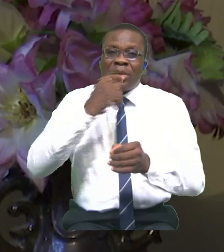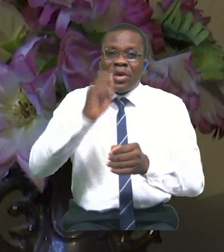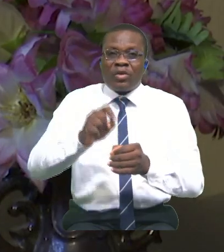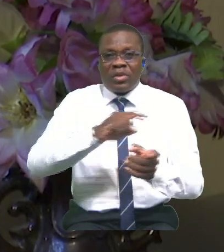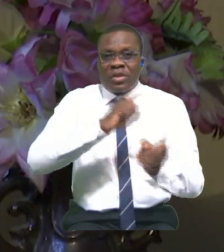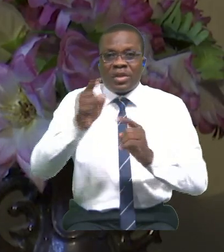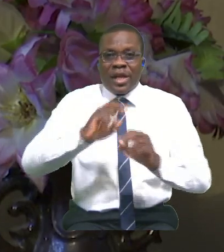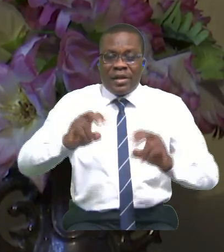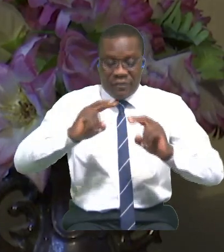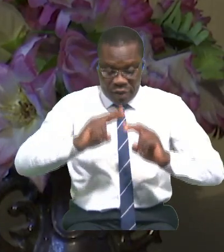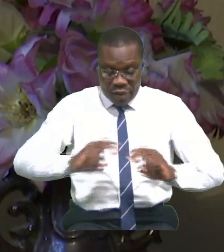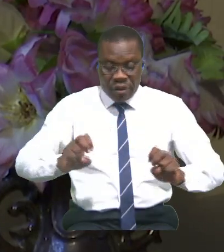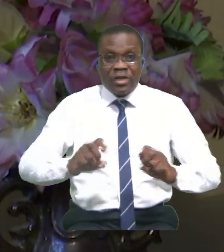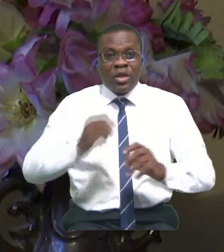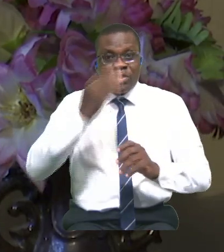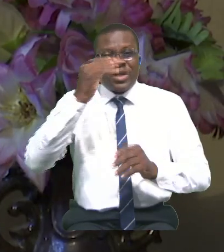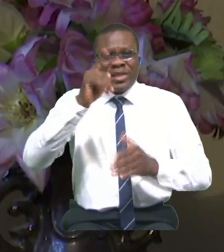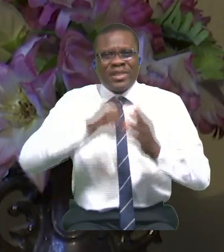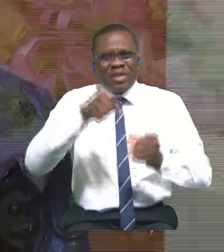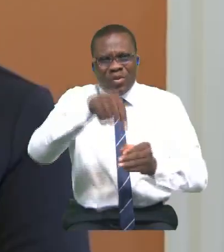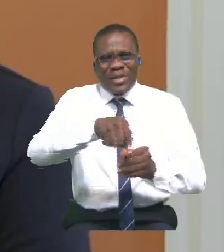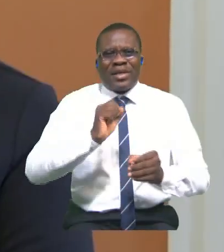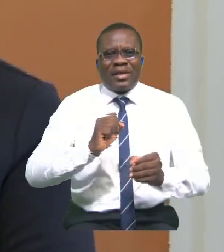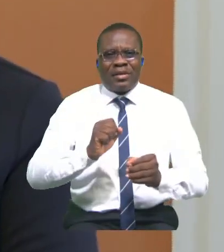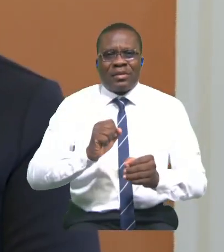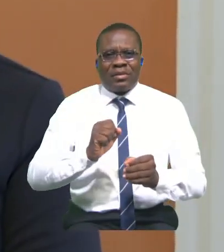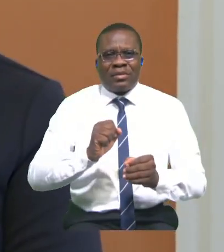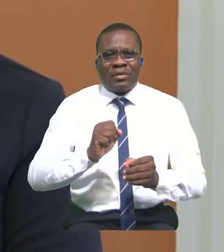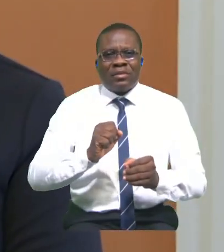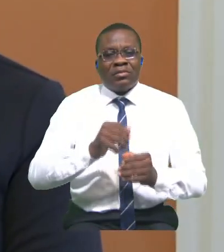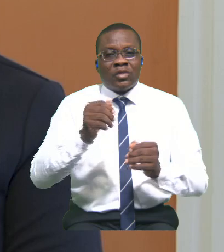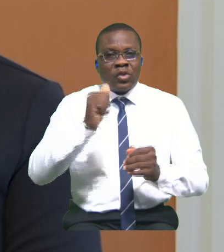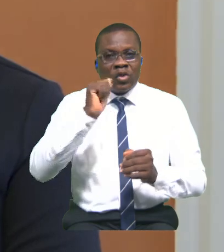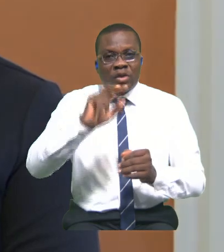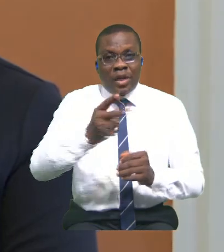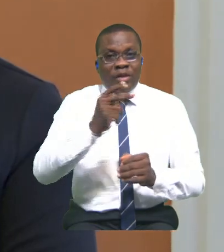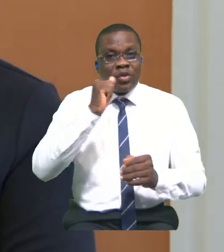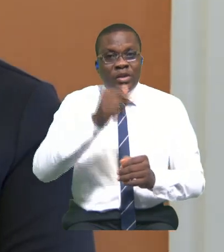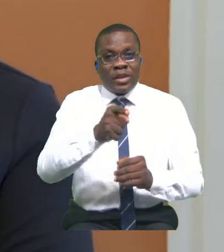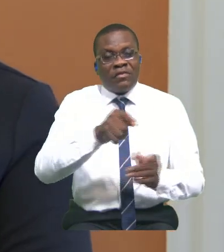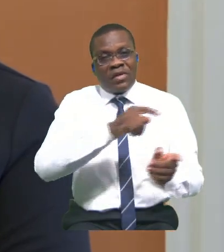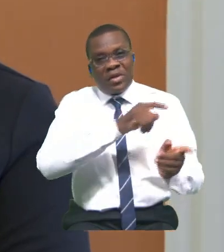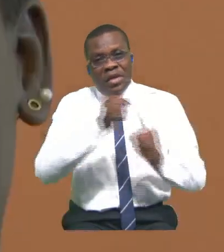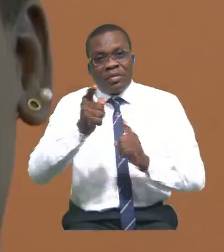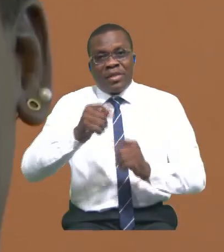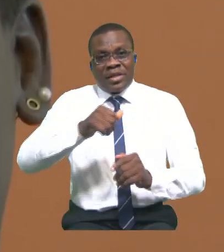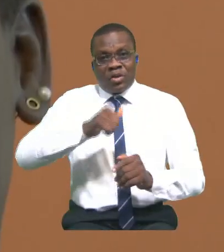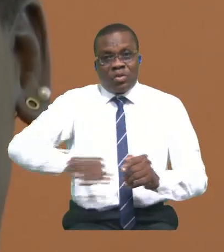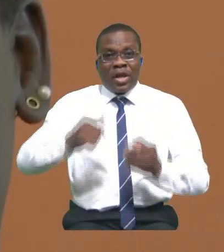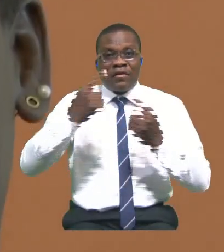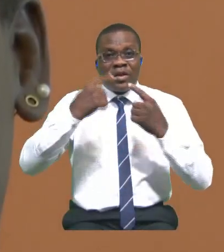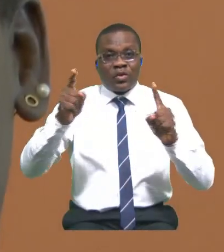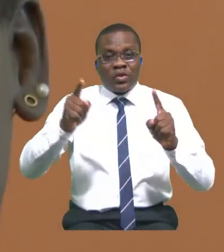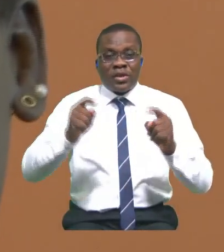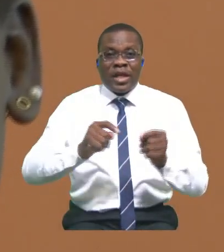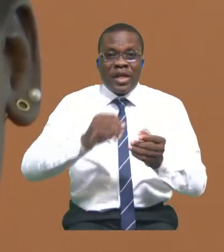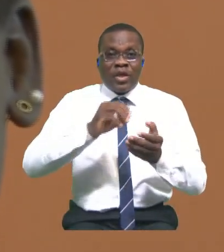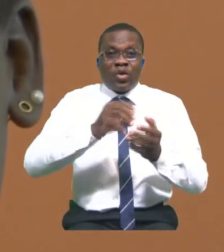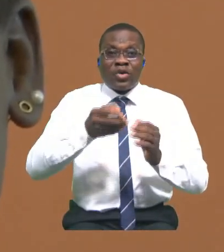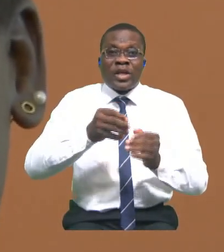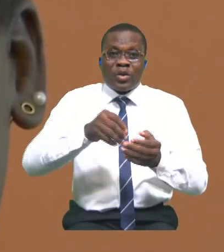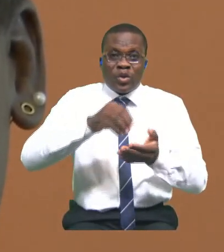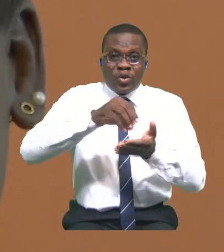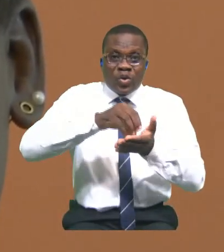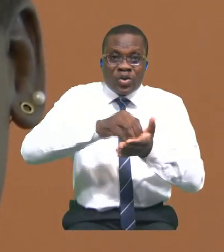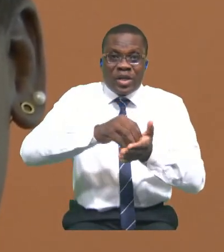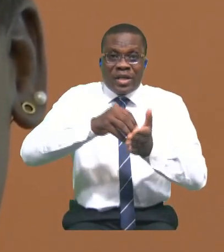l'analyse pour qu'on sache de quoi il s'agissait Sandrine passe également au bloc avec succès le nodule qui assiège 16